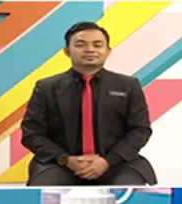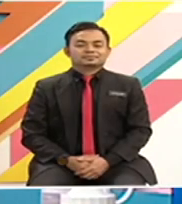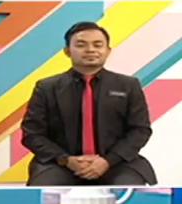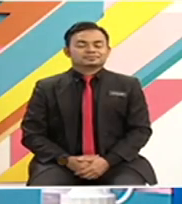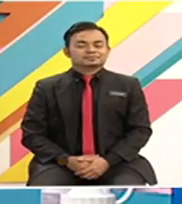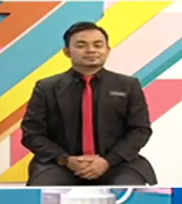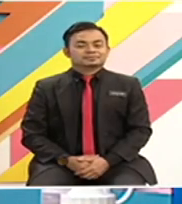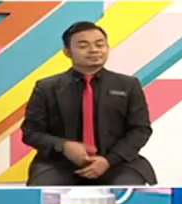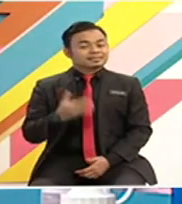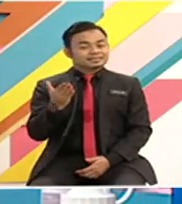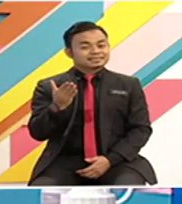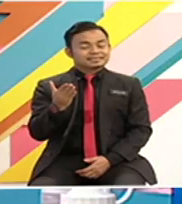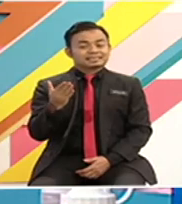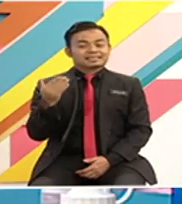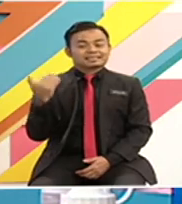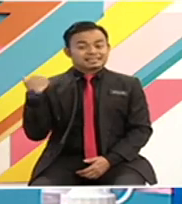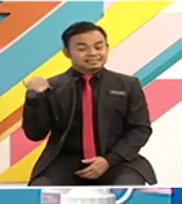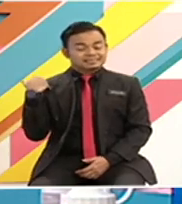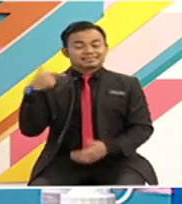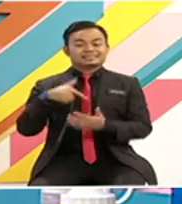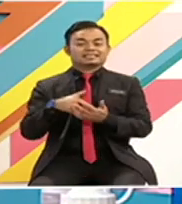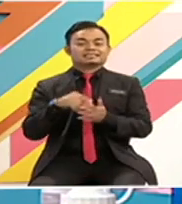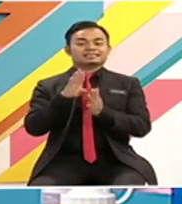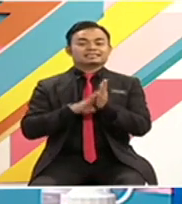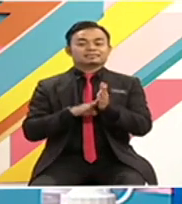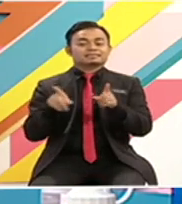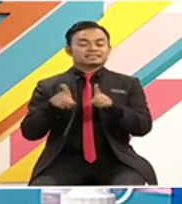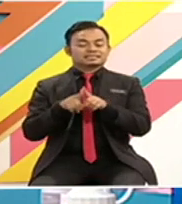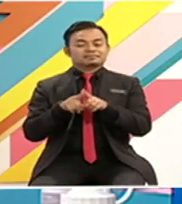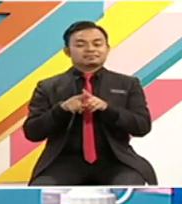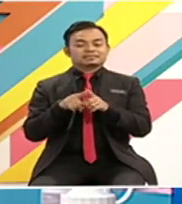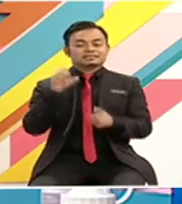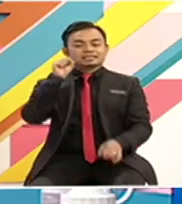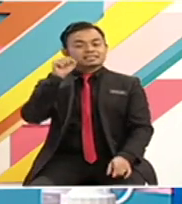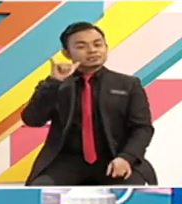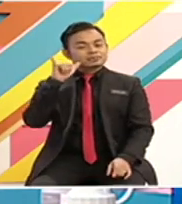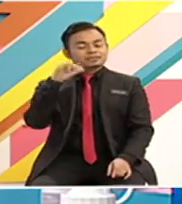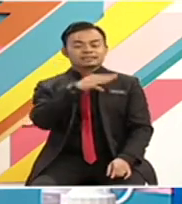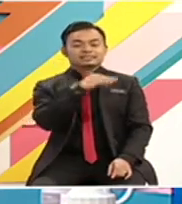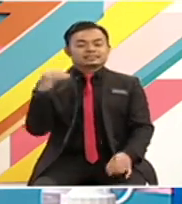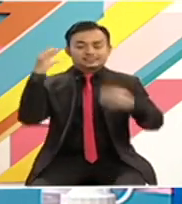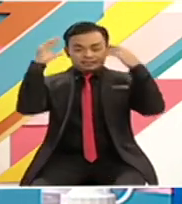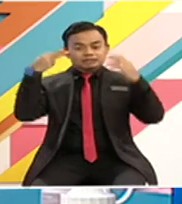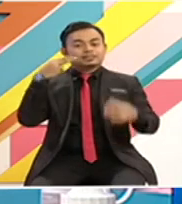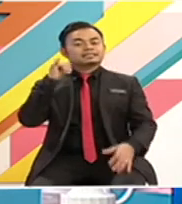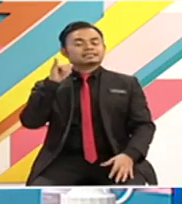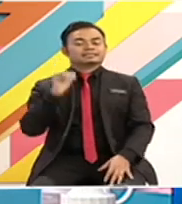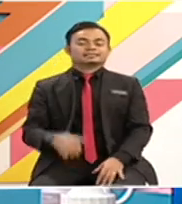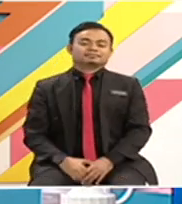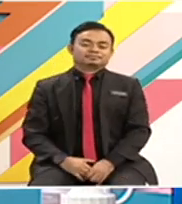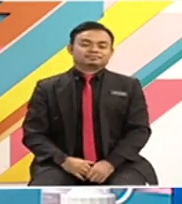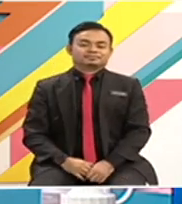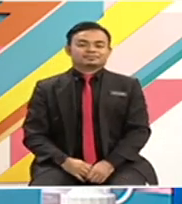Hai Anda masih bersama Syaikh Hani Nurhayati Setelah gua guru kita untuk pernikahan seni bisul